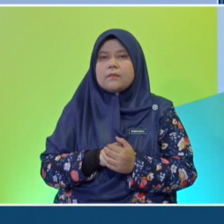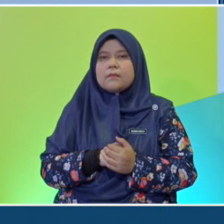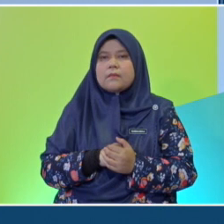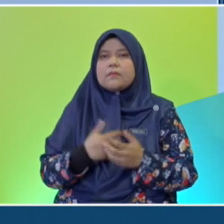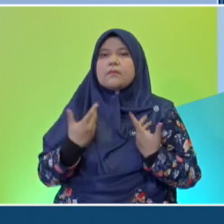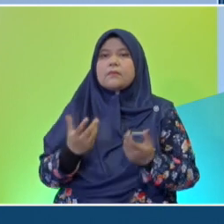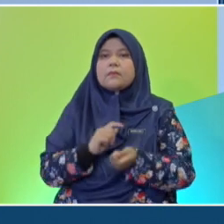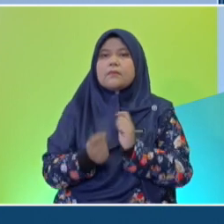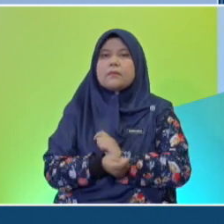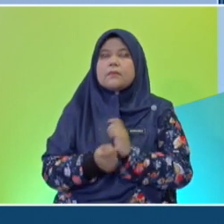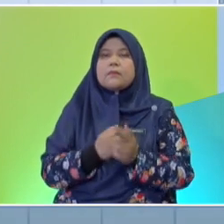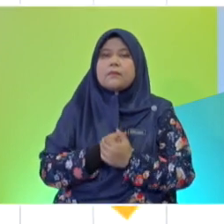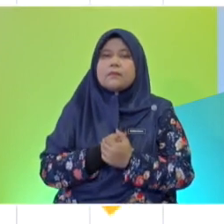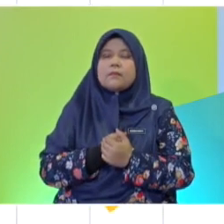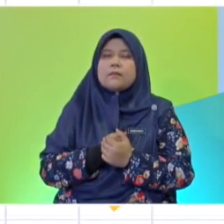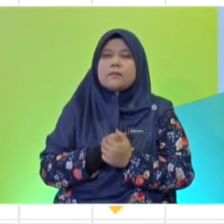untuk kali